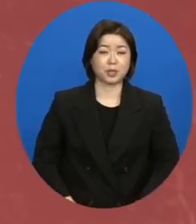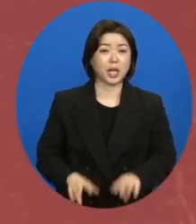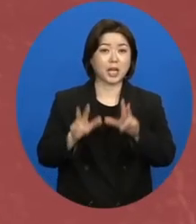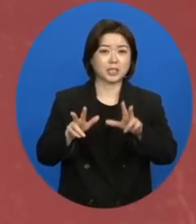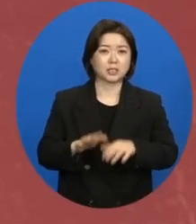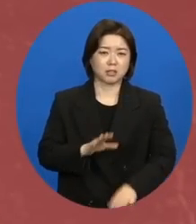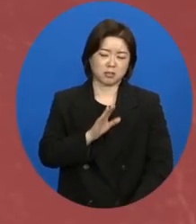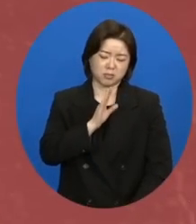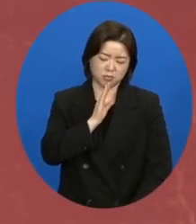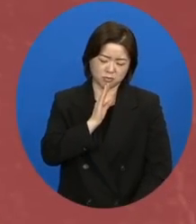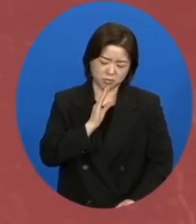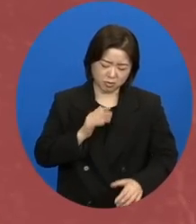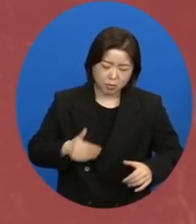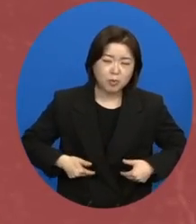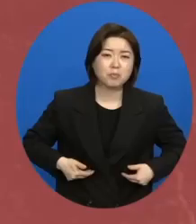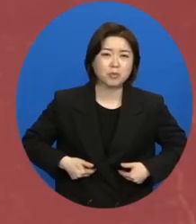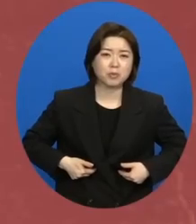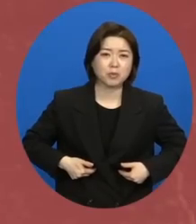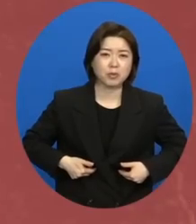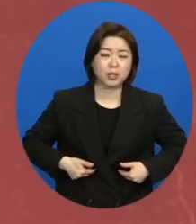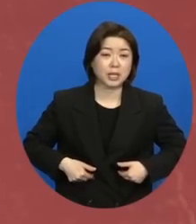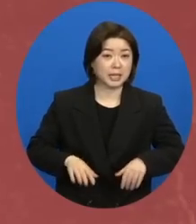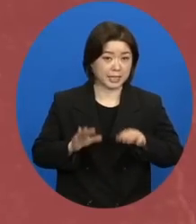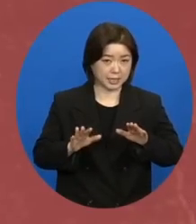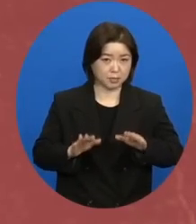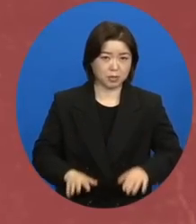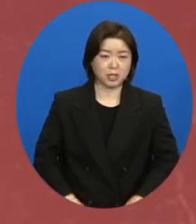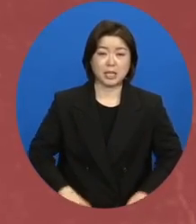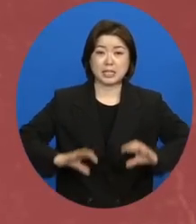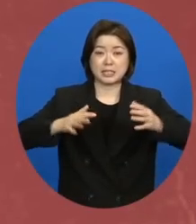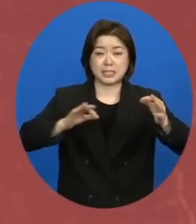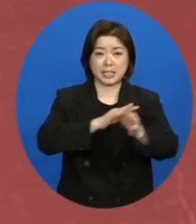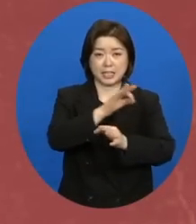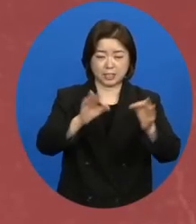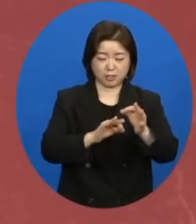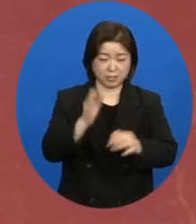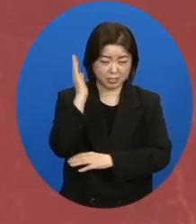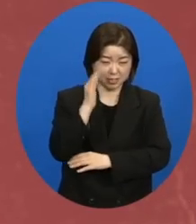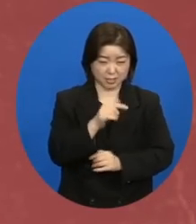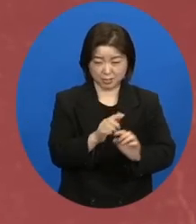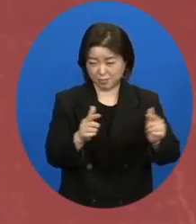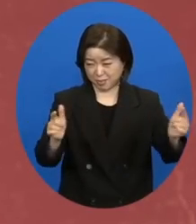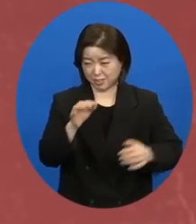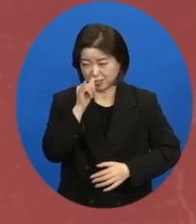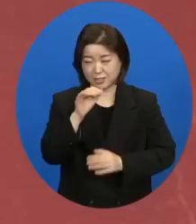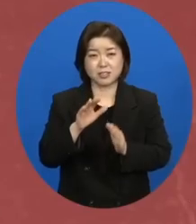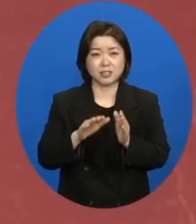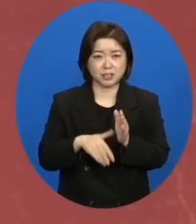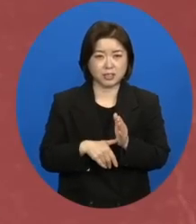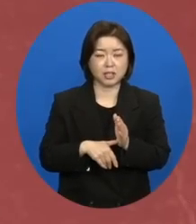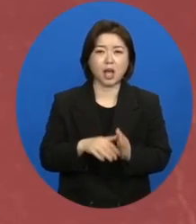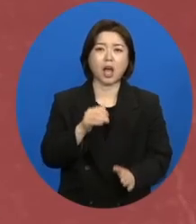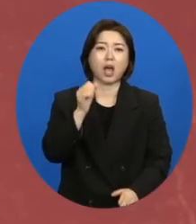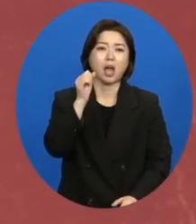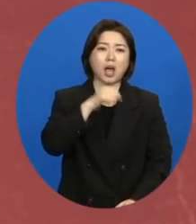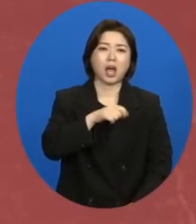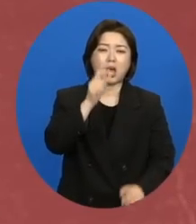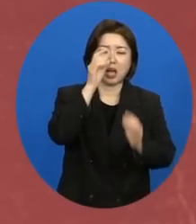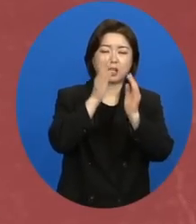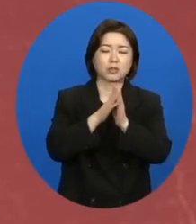너무 필요해요. 사실 저 이번에 세계 경제 이런 얘기를 막 듣고 할 때 아 이거 기도해야 될